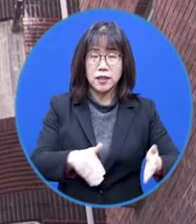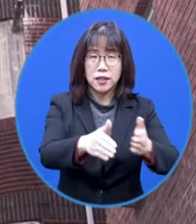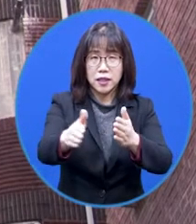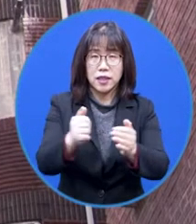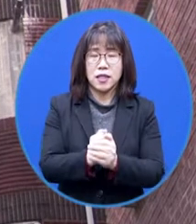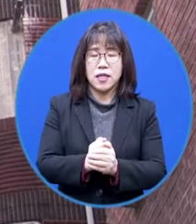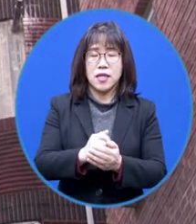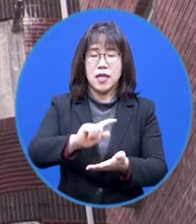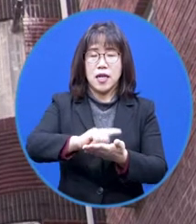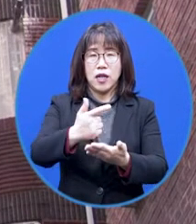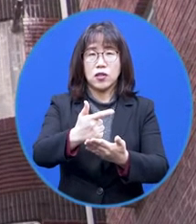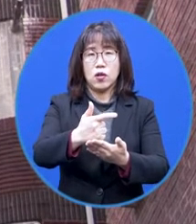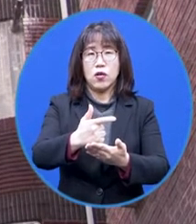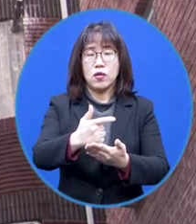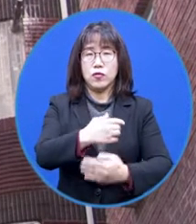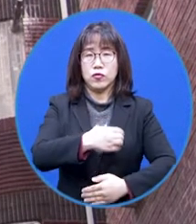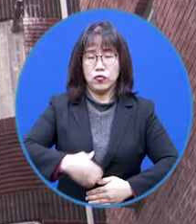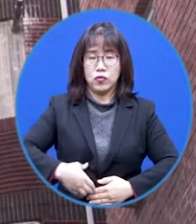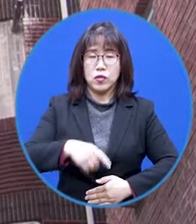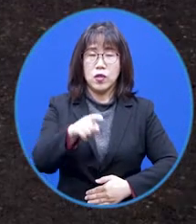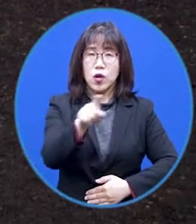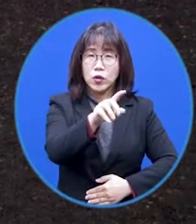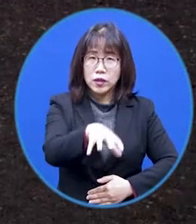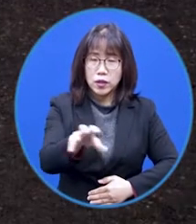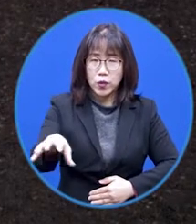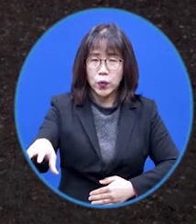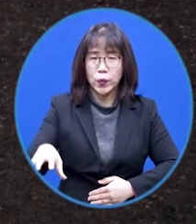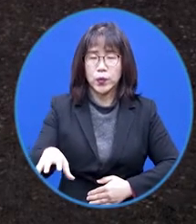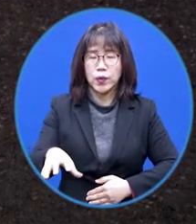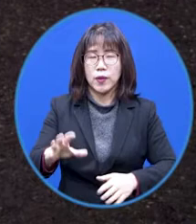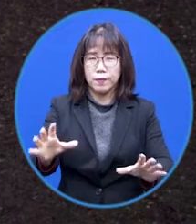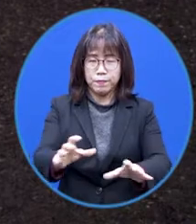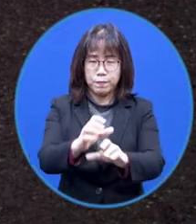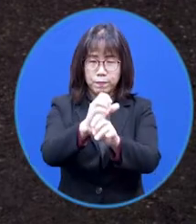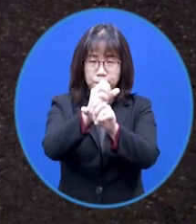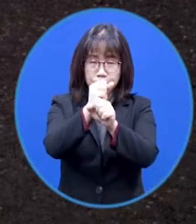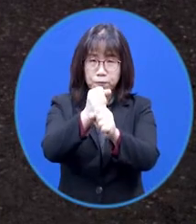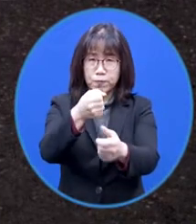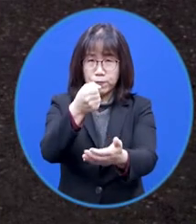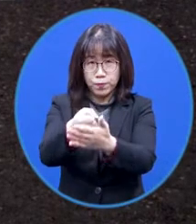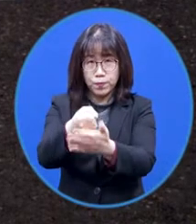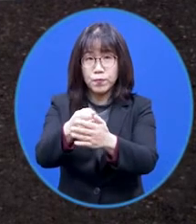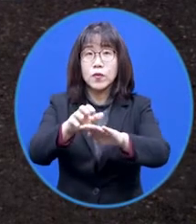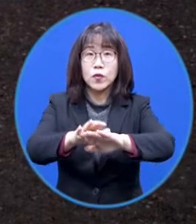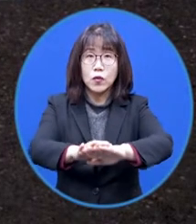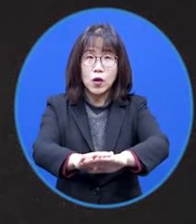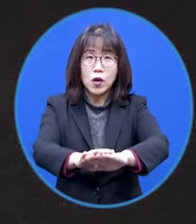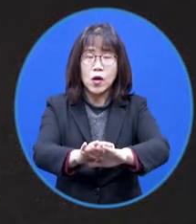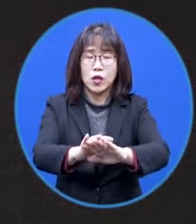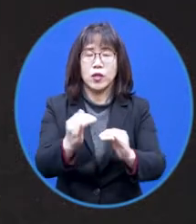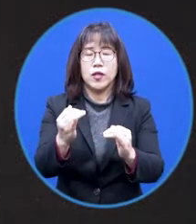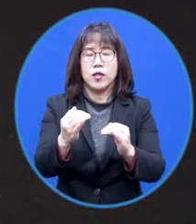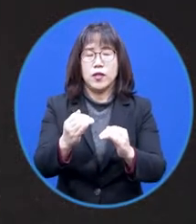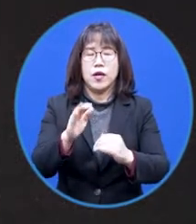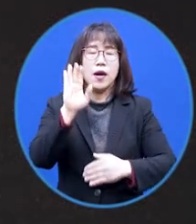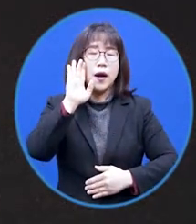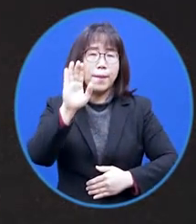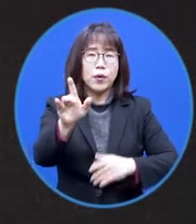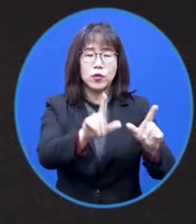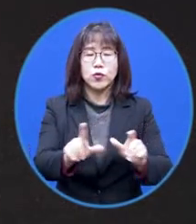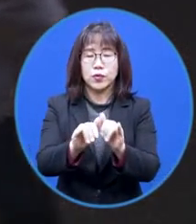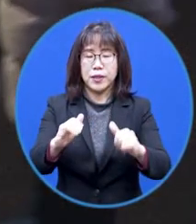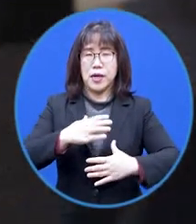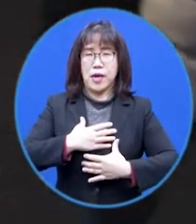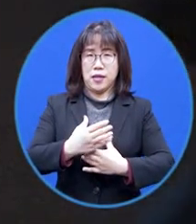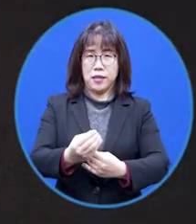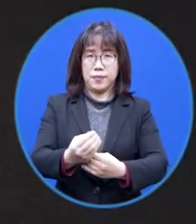강서경찰서가 방범시설 유무와 112 신고 건수 등을 고려해 지정한 곳으로 강서구는 앞으로도 주민들이